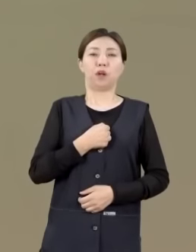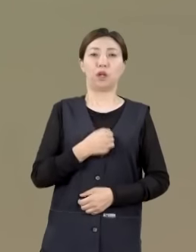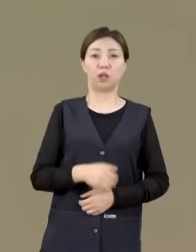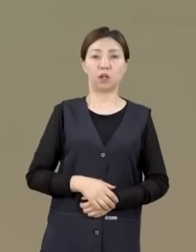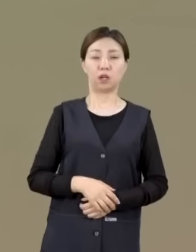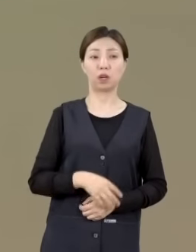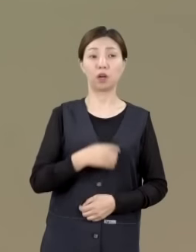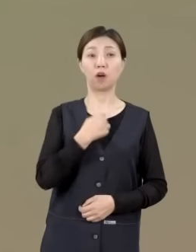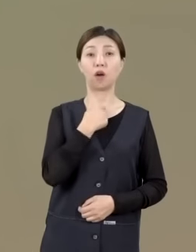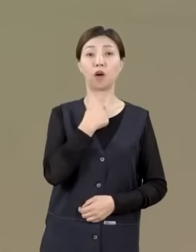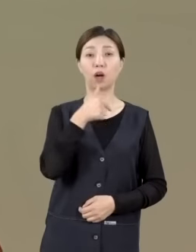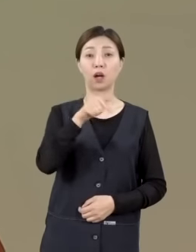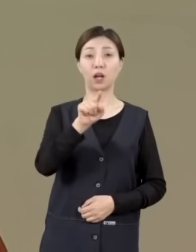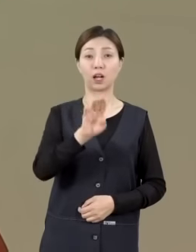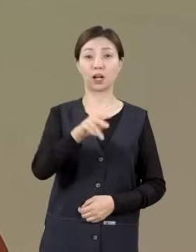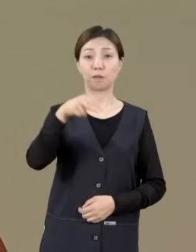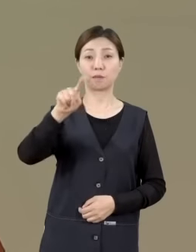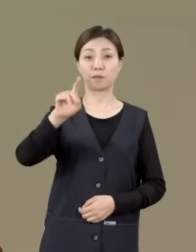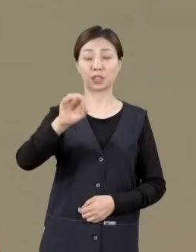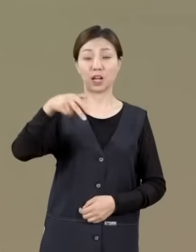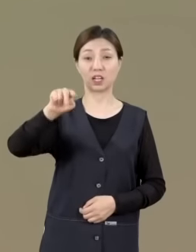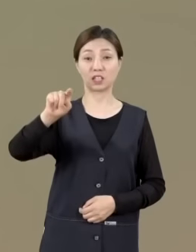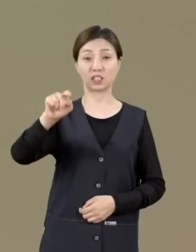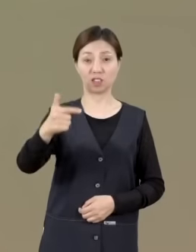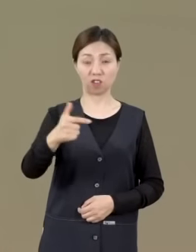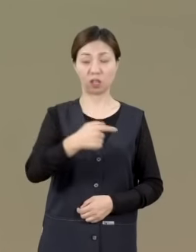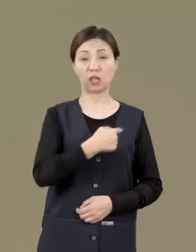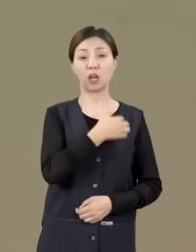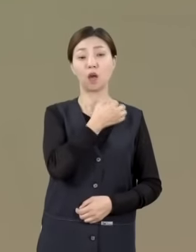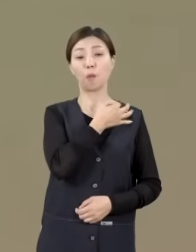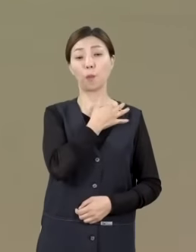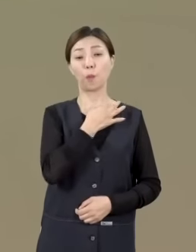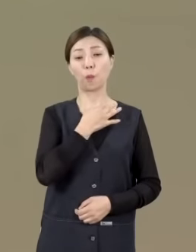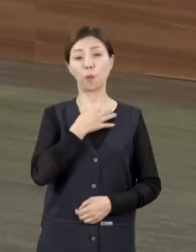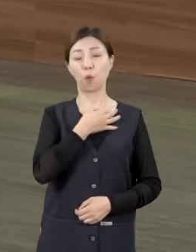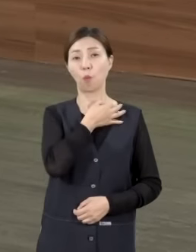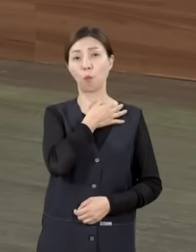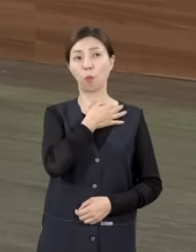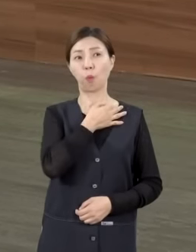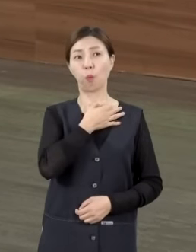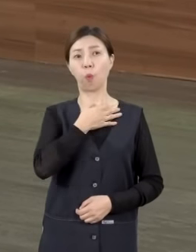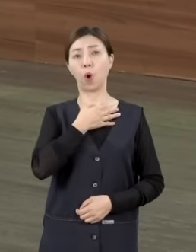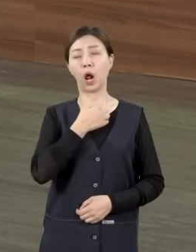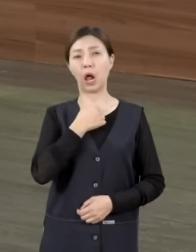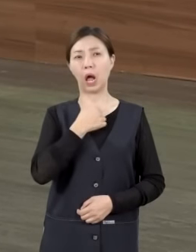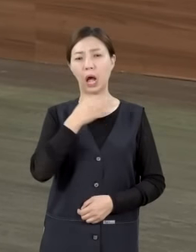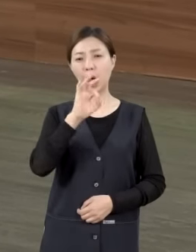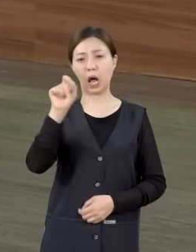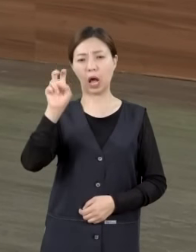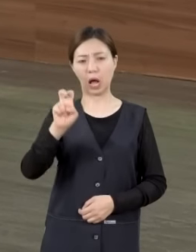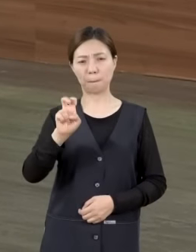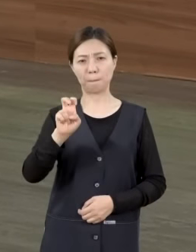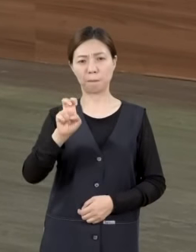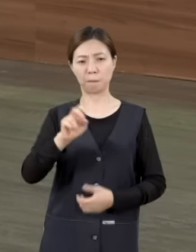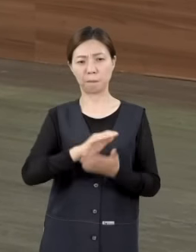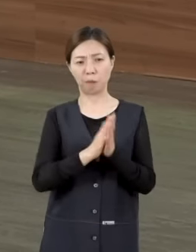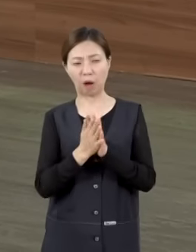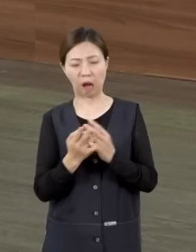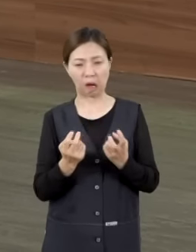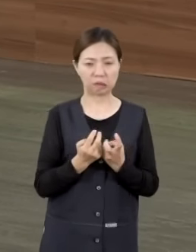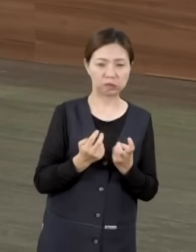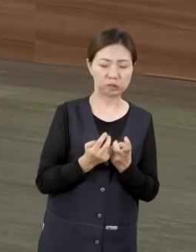나왔습니다 혹시 암으로 발전하면 어떡하나 하는 두려움과 걱정이